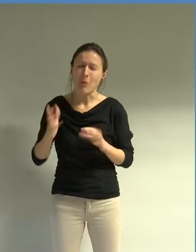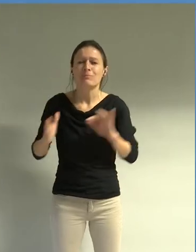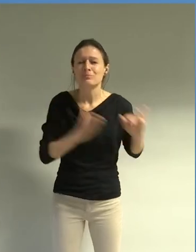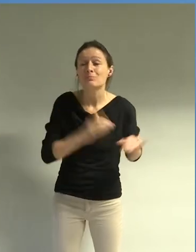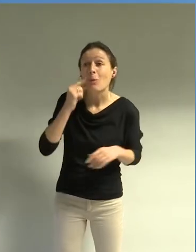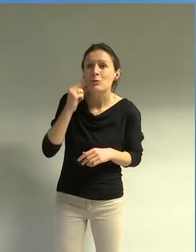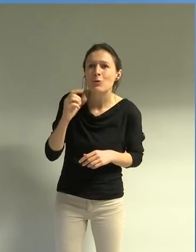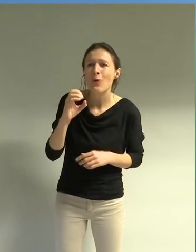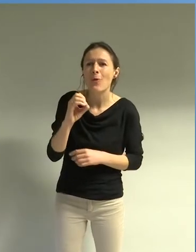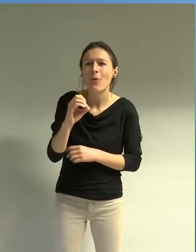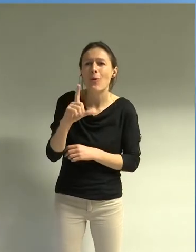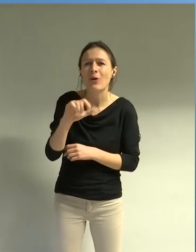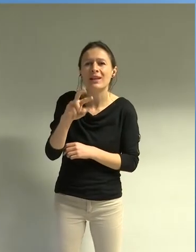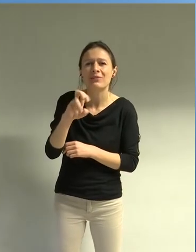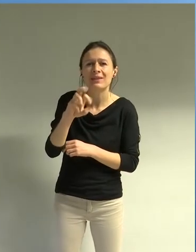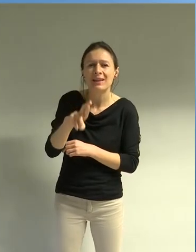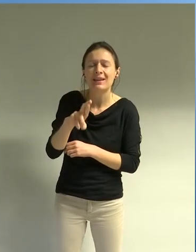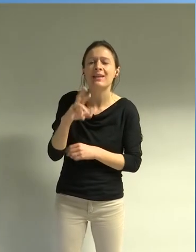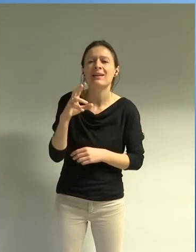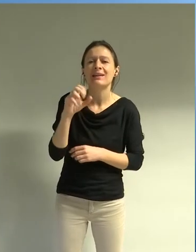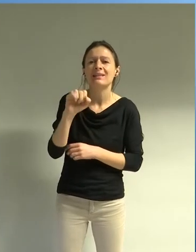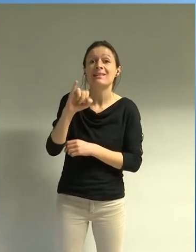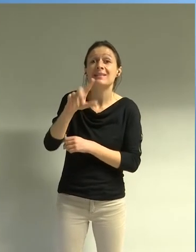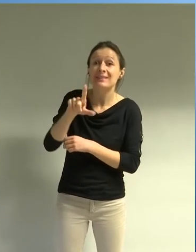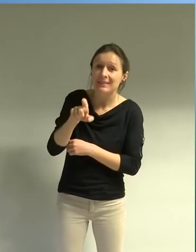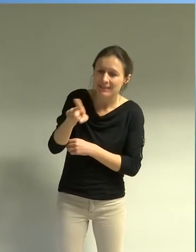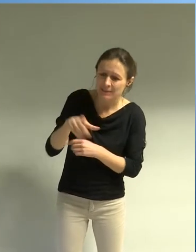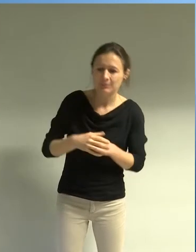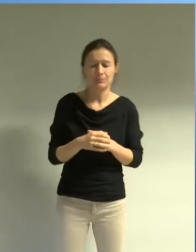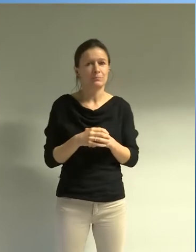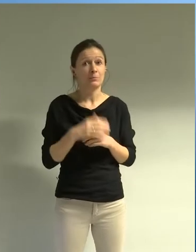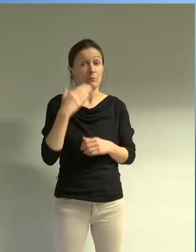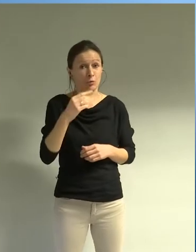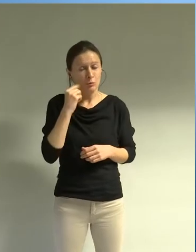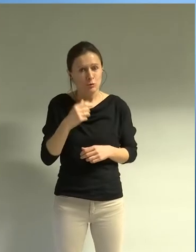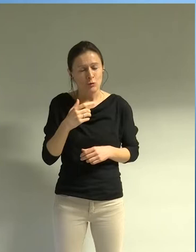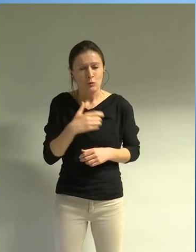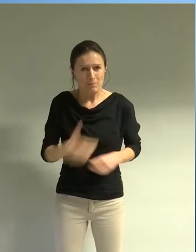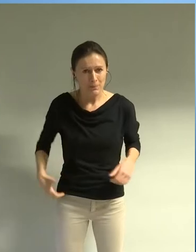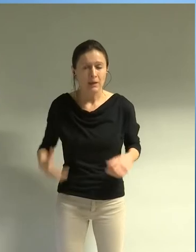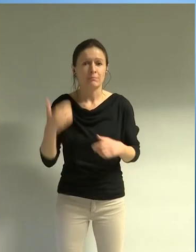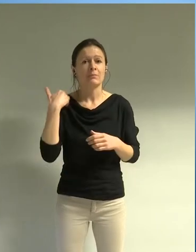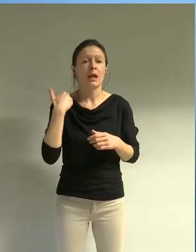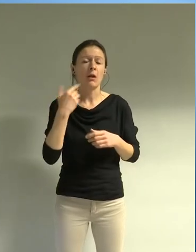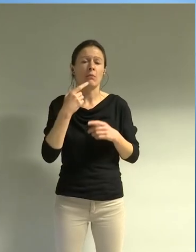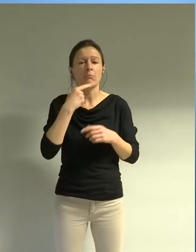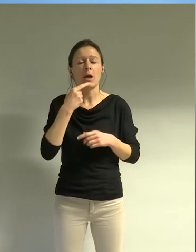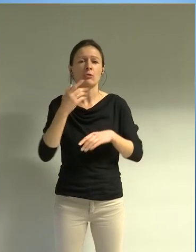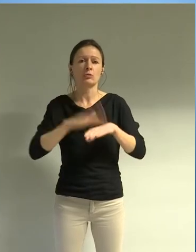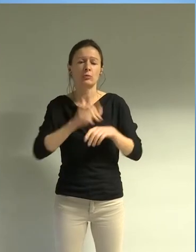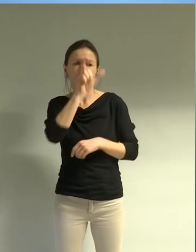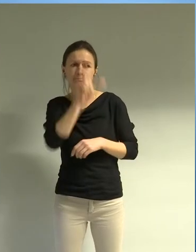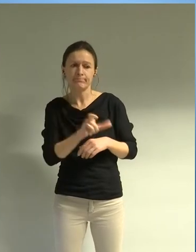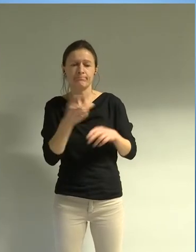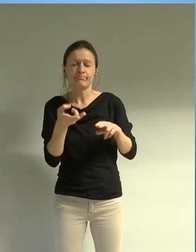merci monsieur le maire nous nous joignons à votre pensée tout à l'heure pour monsieur chose rue et nous donc on nous présentons nos condoléances à